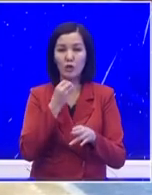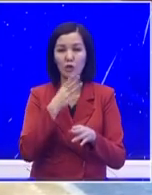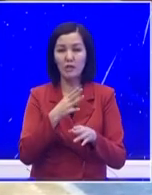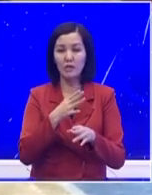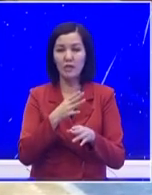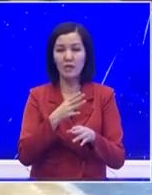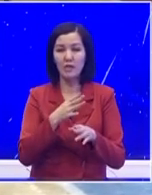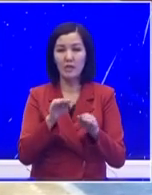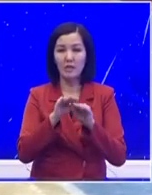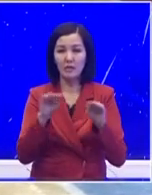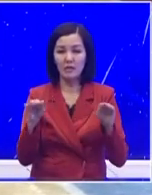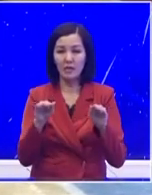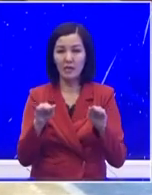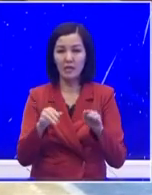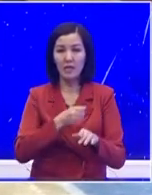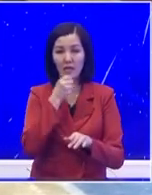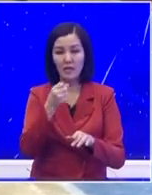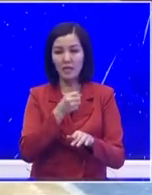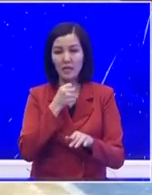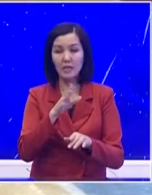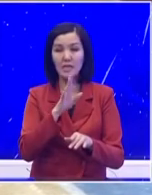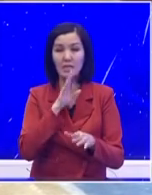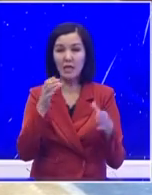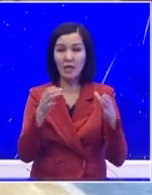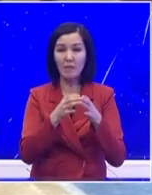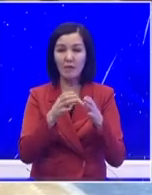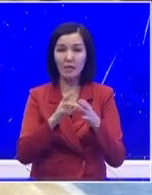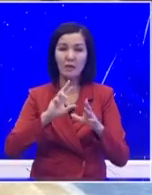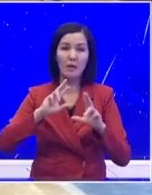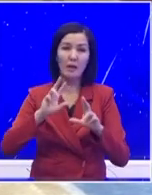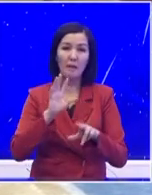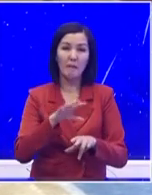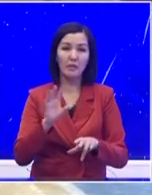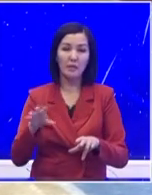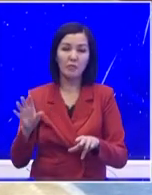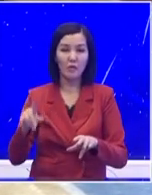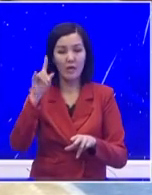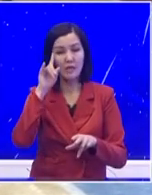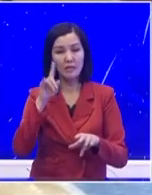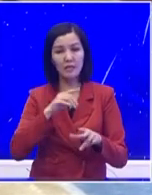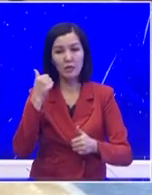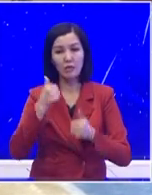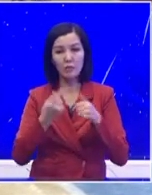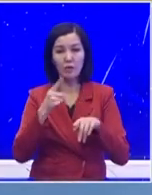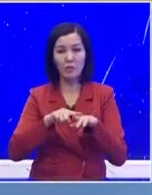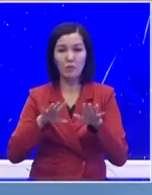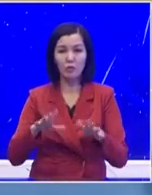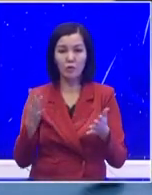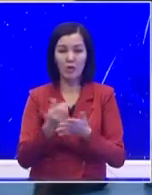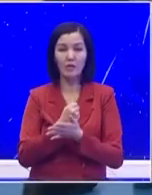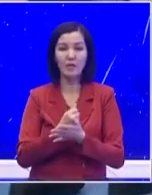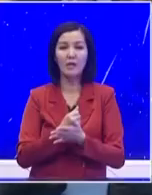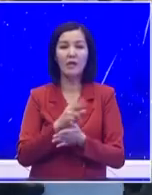деңгейде. Ересектер арасында қыздар командасы баскетболдан Қазақстан чемпионатында бірінші орын алды. Бұл